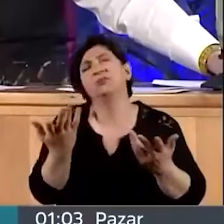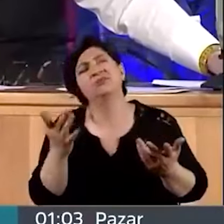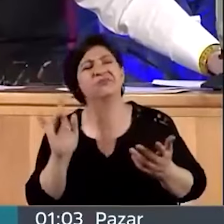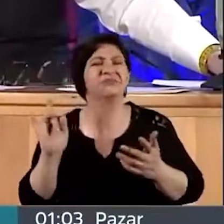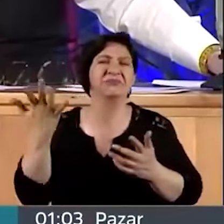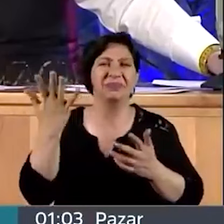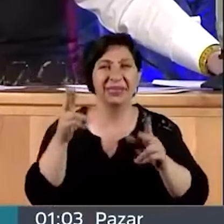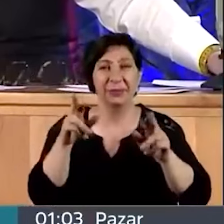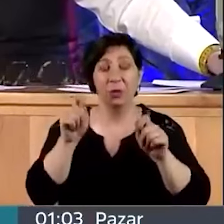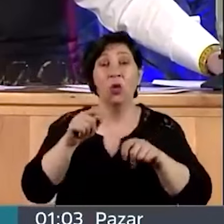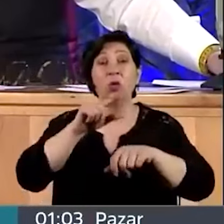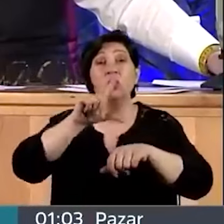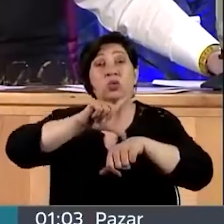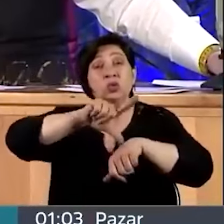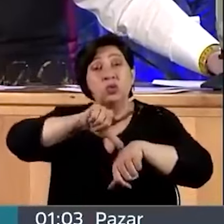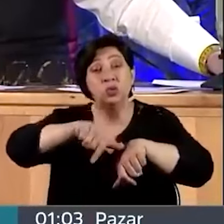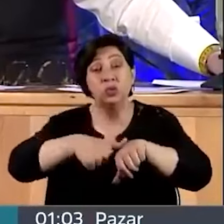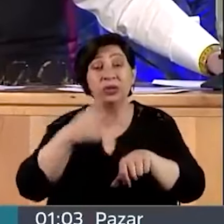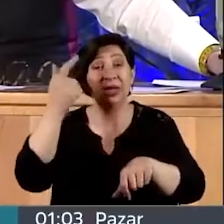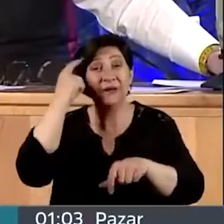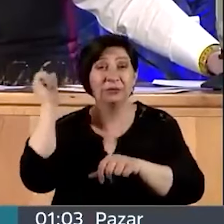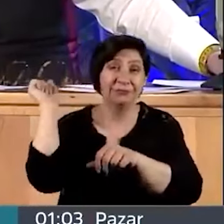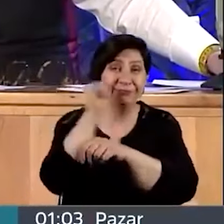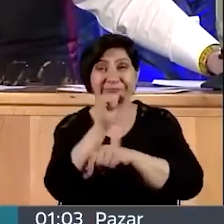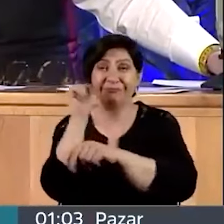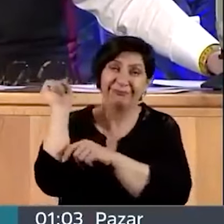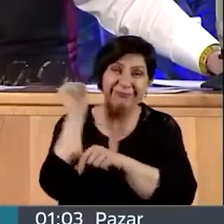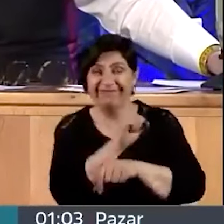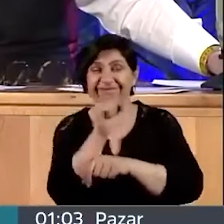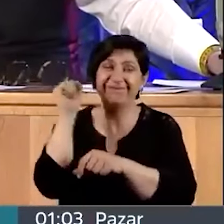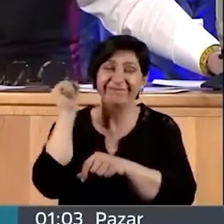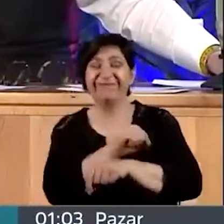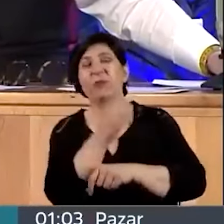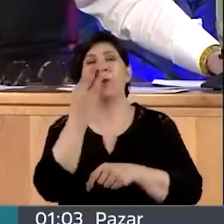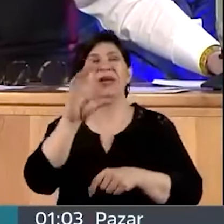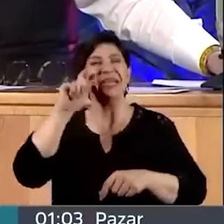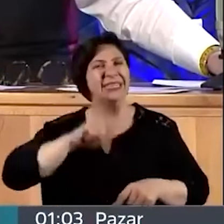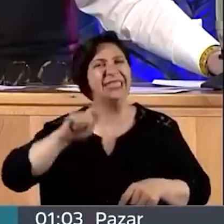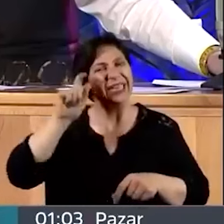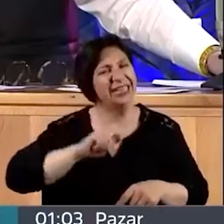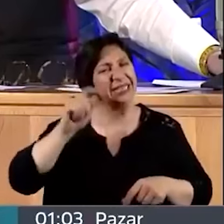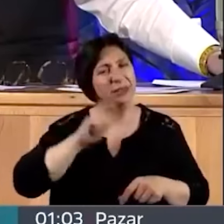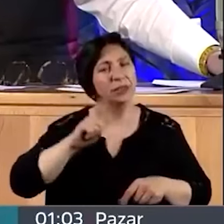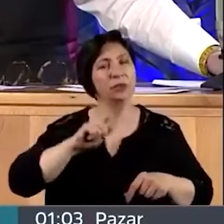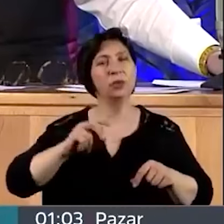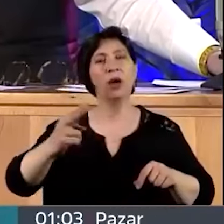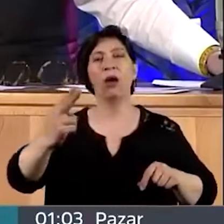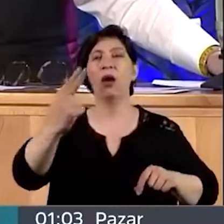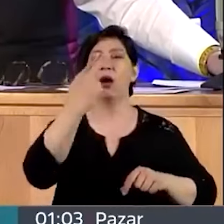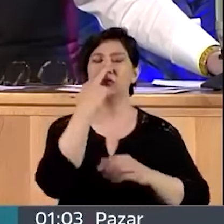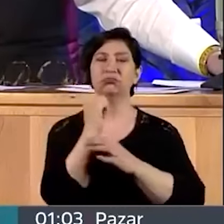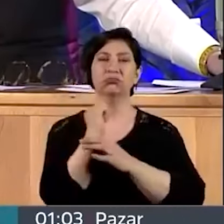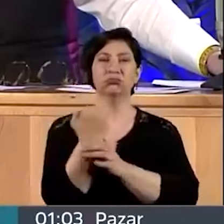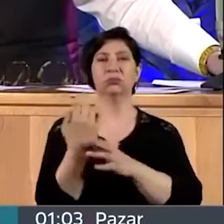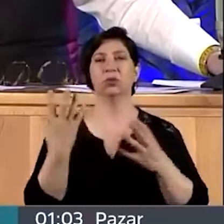hakikaten uzun bir süre kafayı galiba duvara geçirmek lazım yani. Hep rezillik, hep